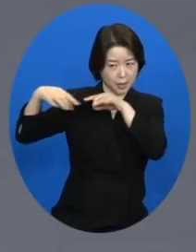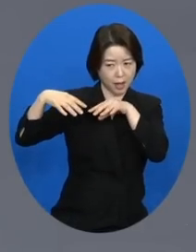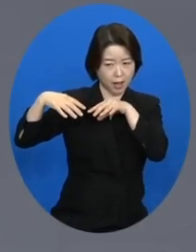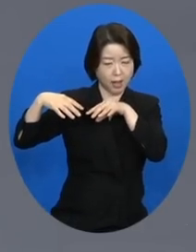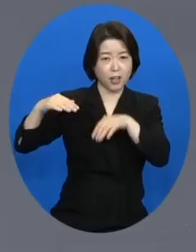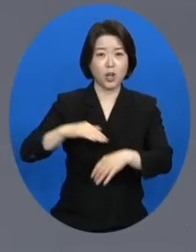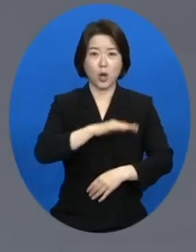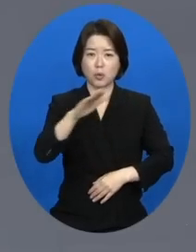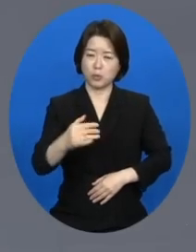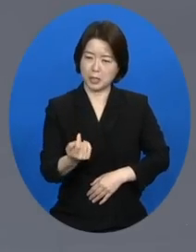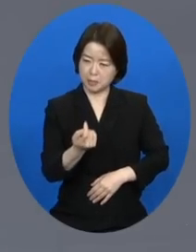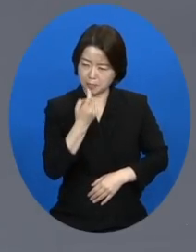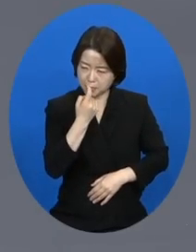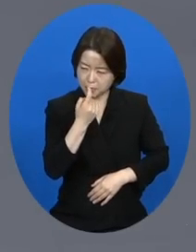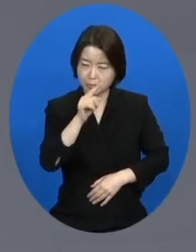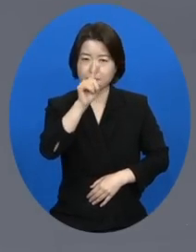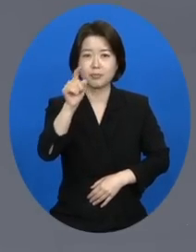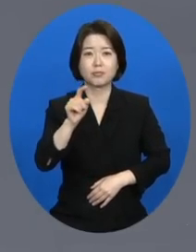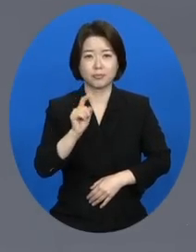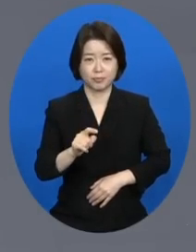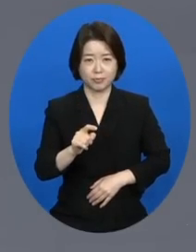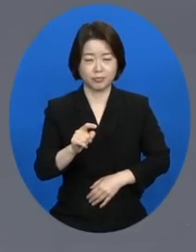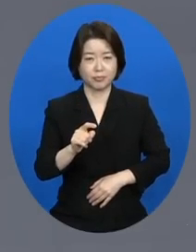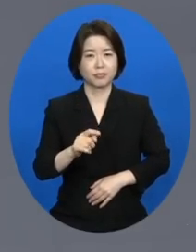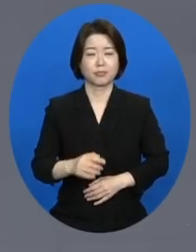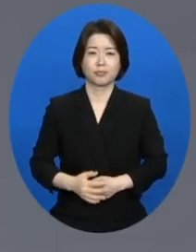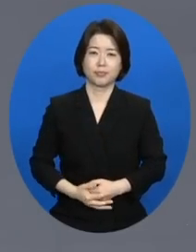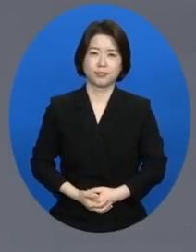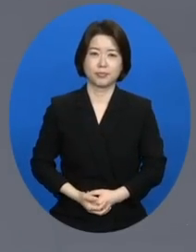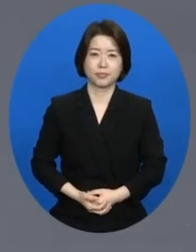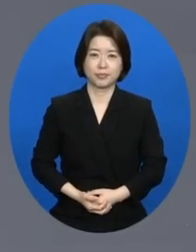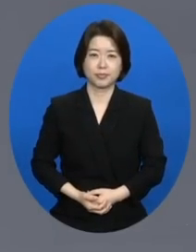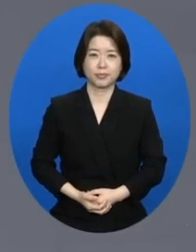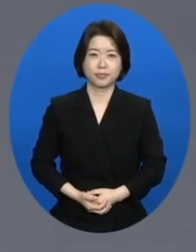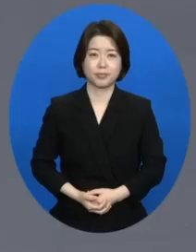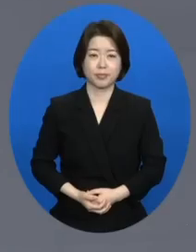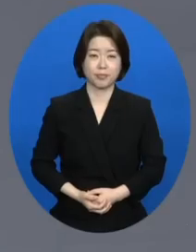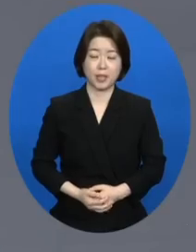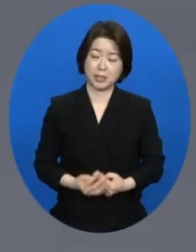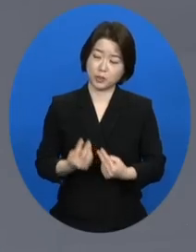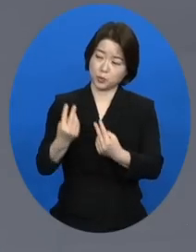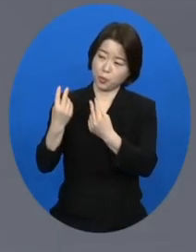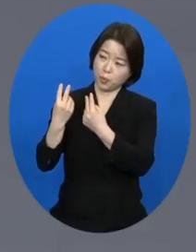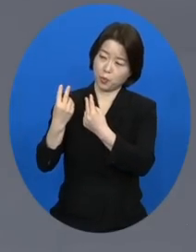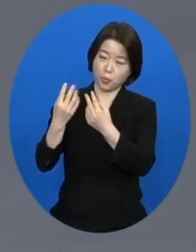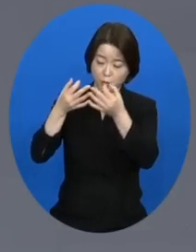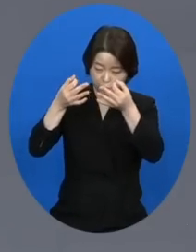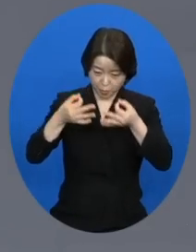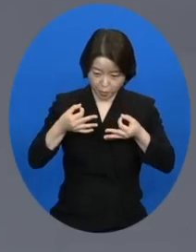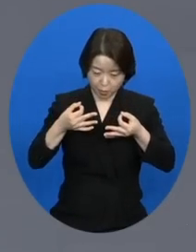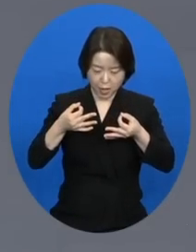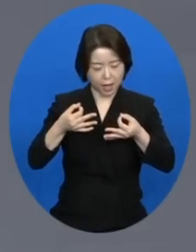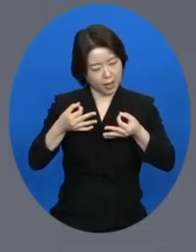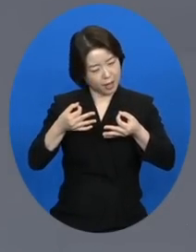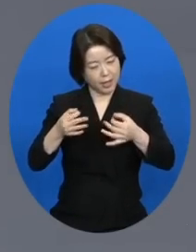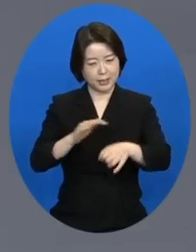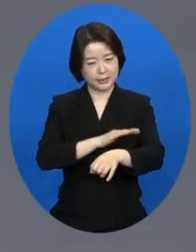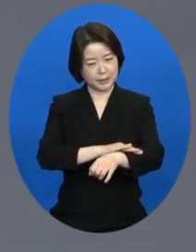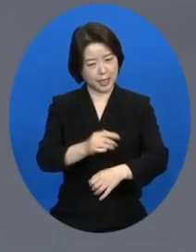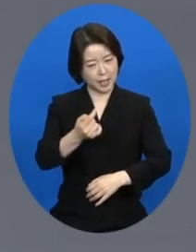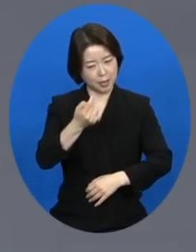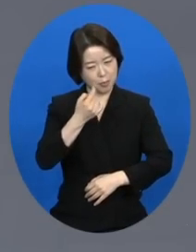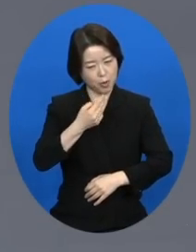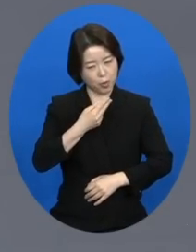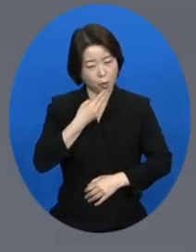과연 배웠는가라고 하는 점입니다. 돌아볼 때에 잘 배우지 못한